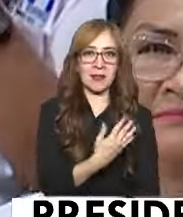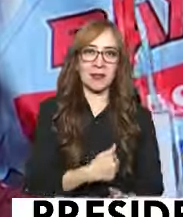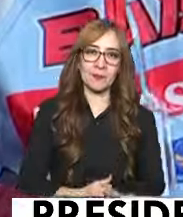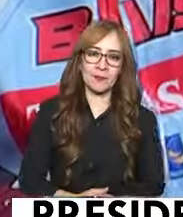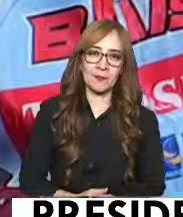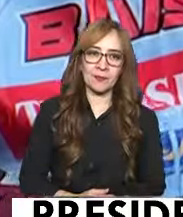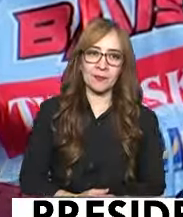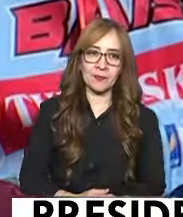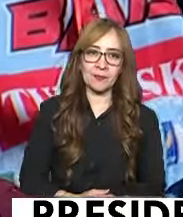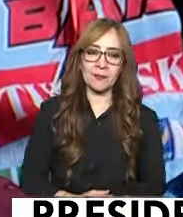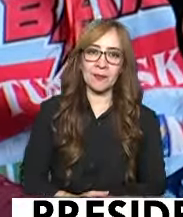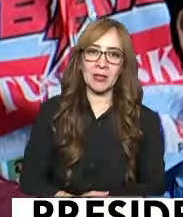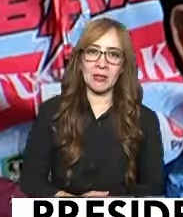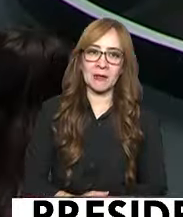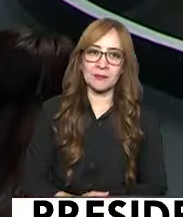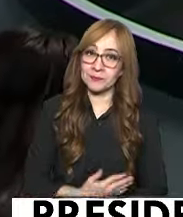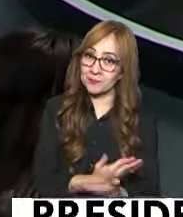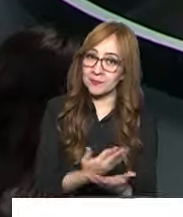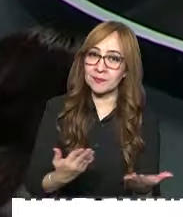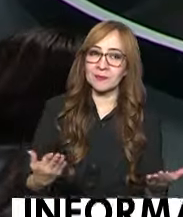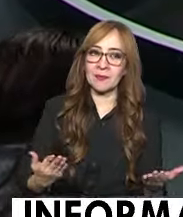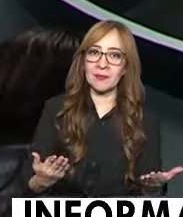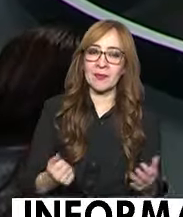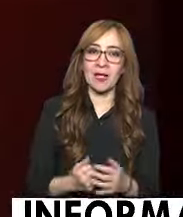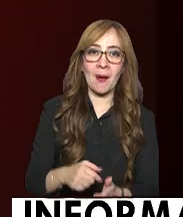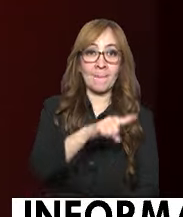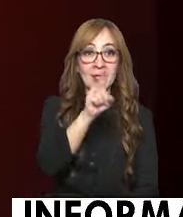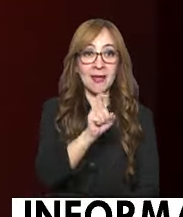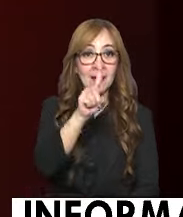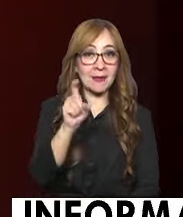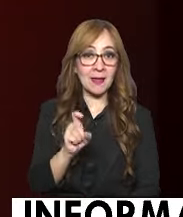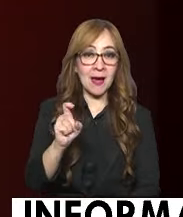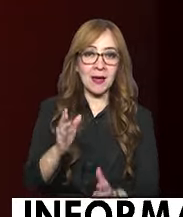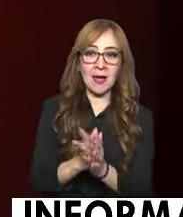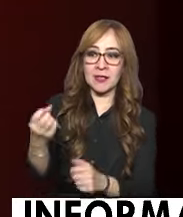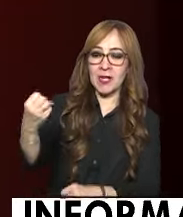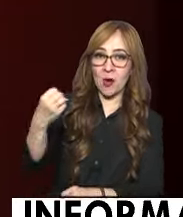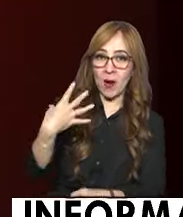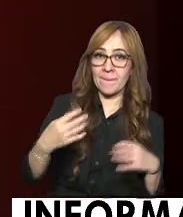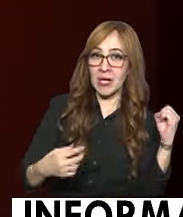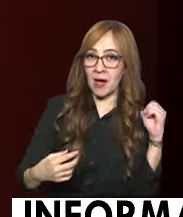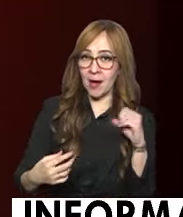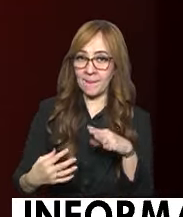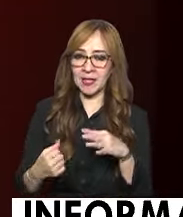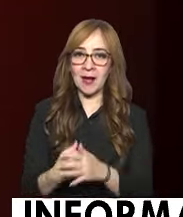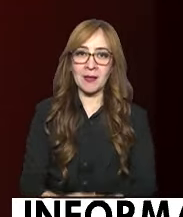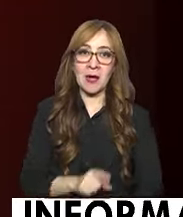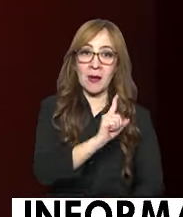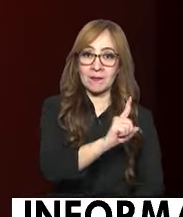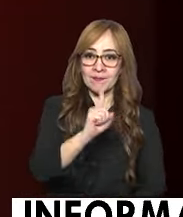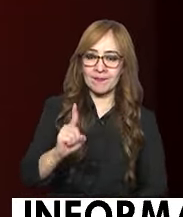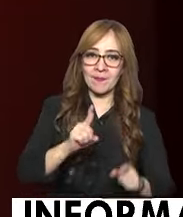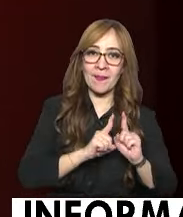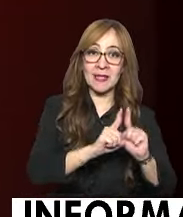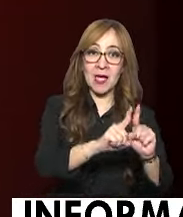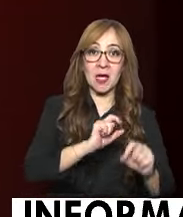kasih para hadirin dan pemirsa sesi bertanya menjawab menanggapi dan merespons antar Pasangan calon bupati dan